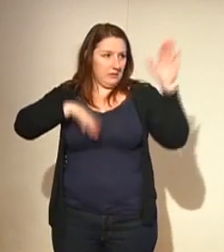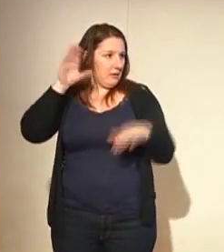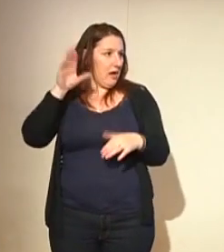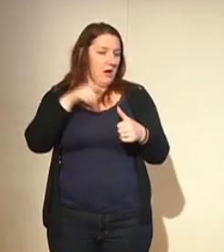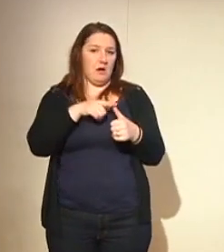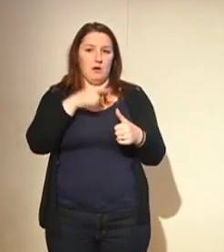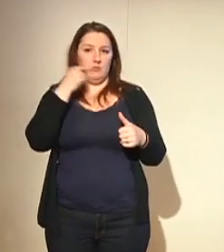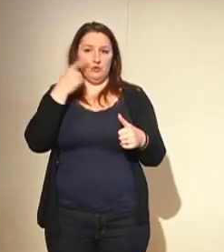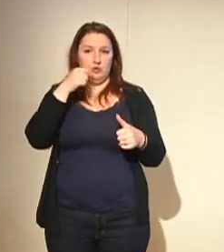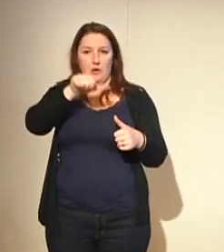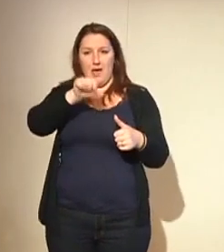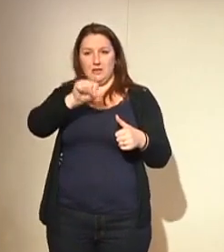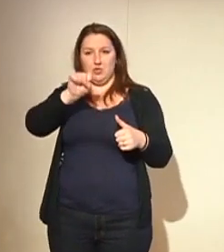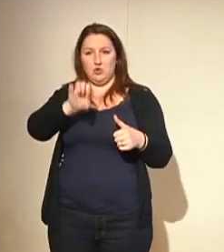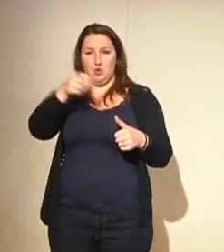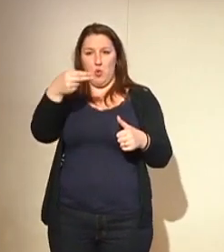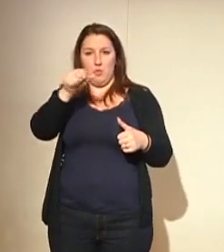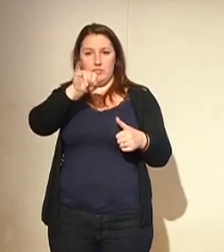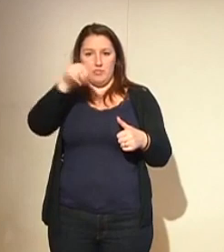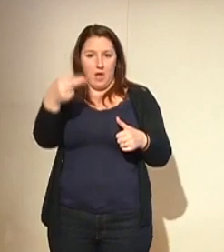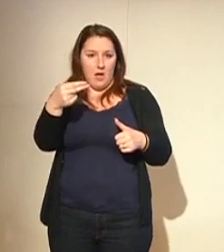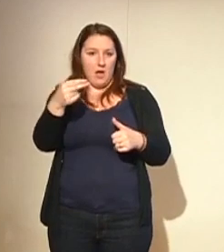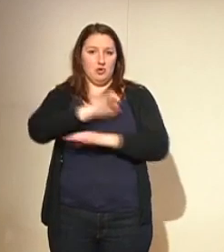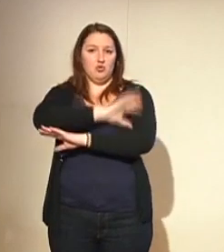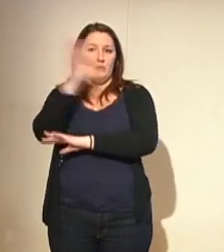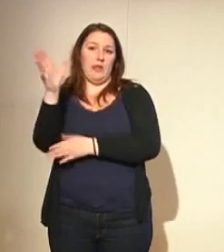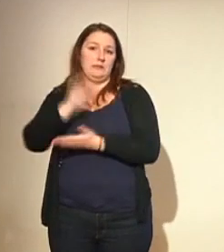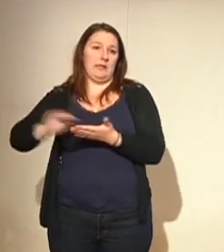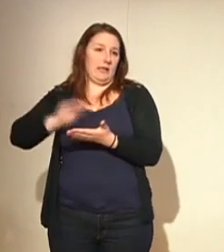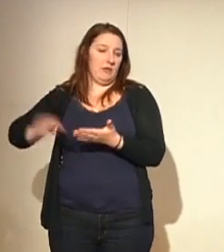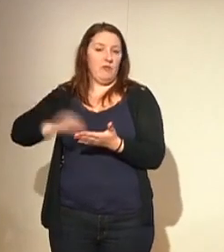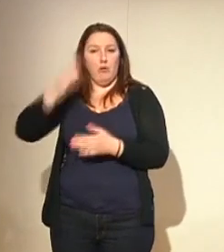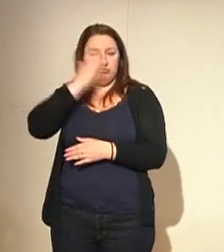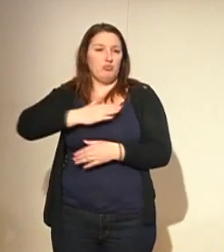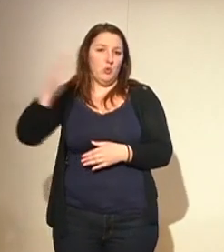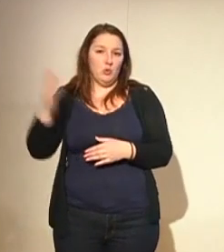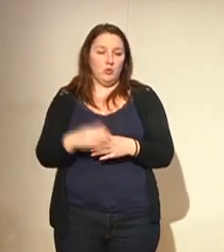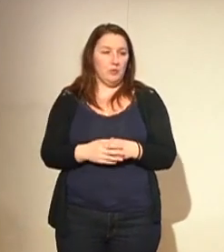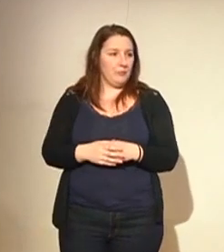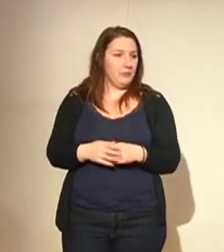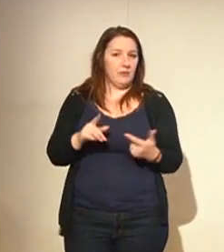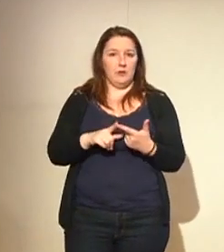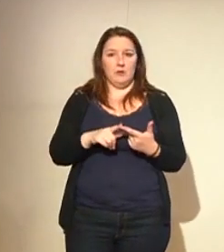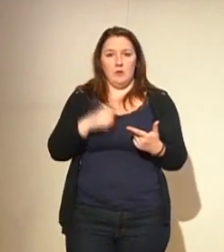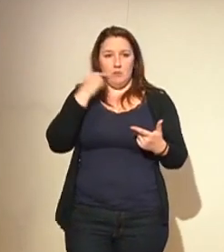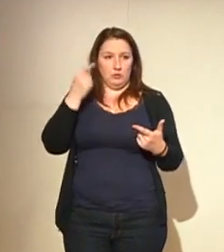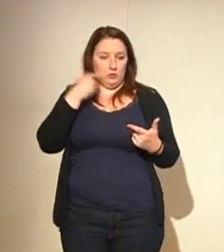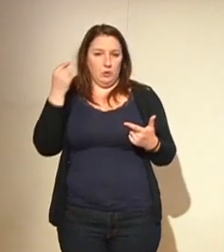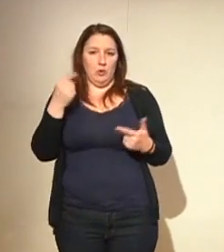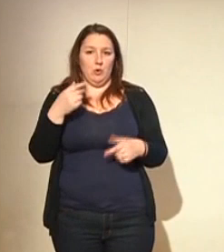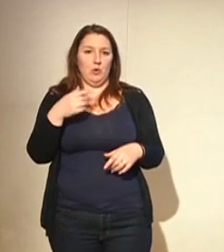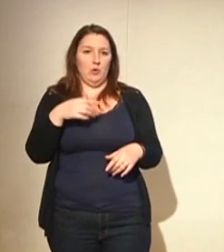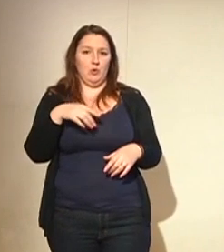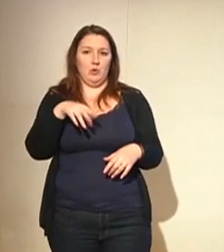Jean-Michel Asselin journaliste et écrivain bien connu Patrick